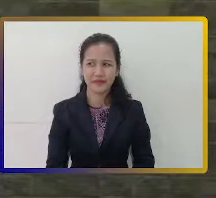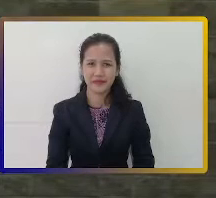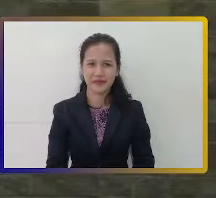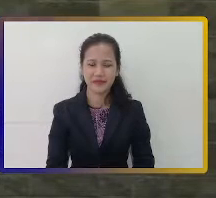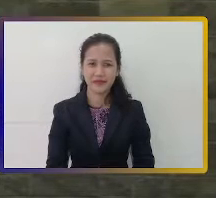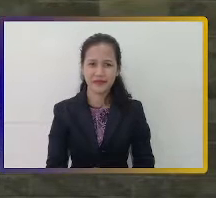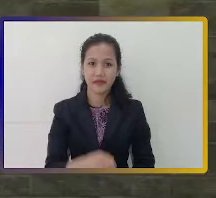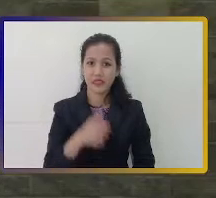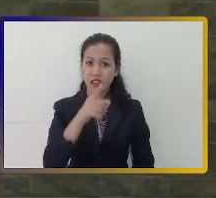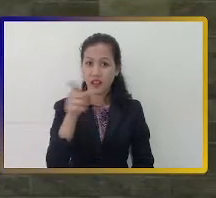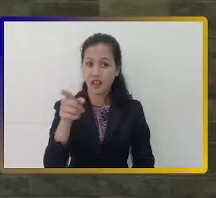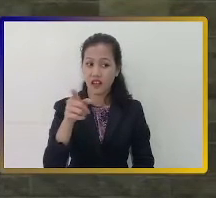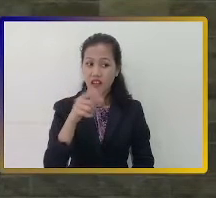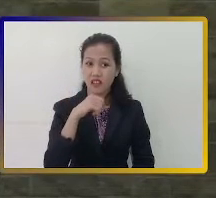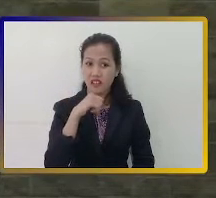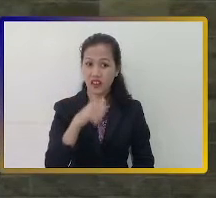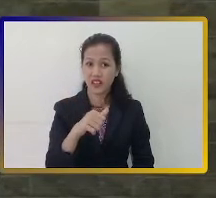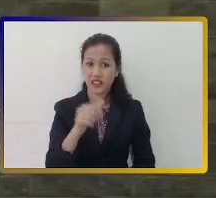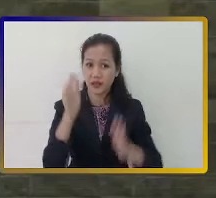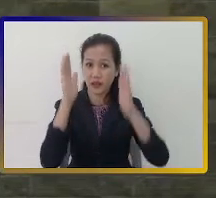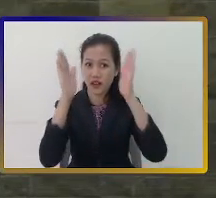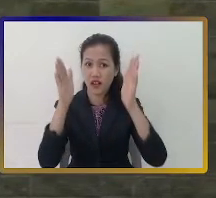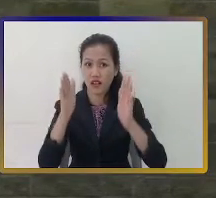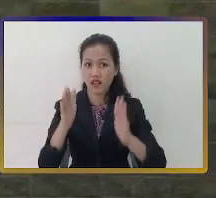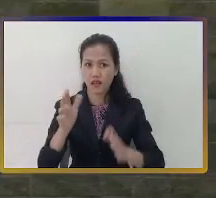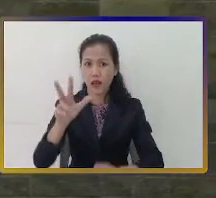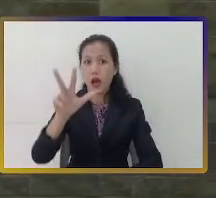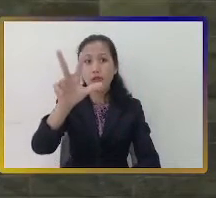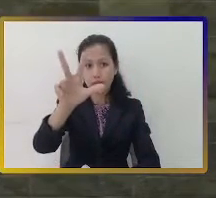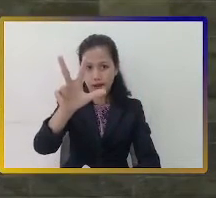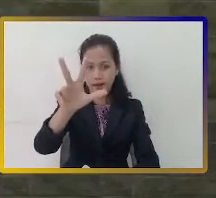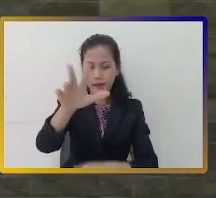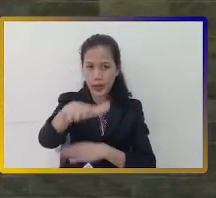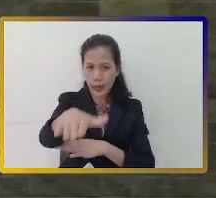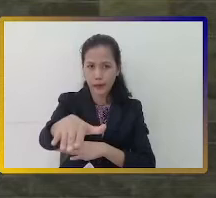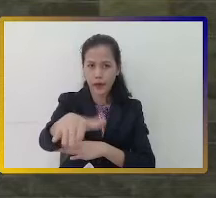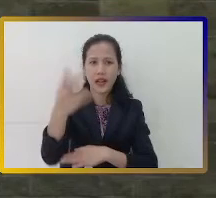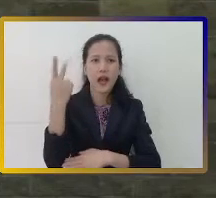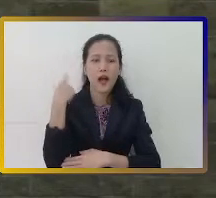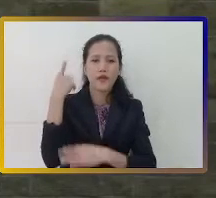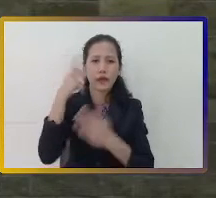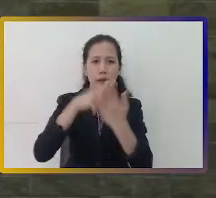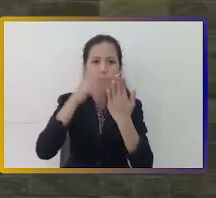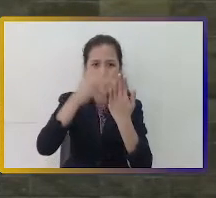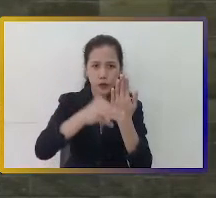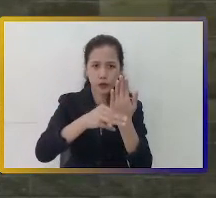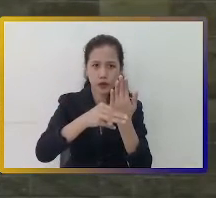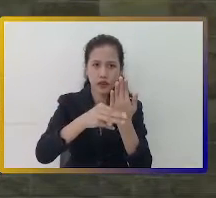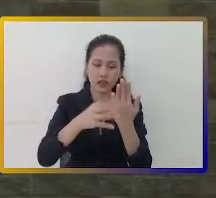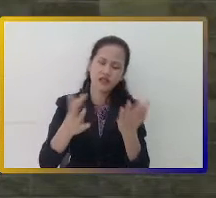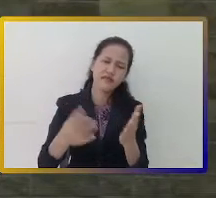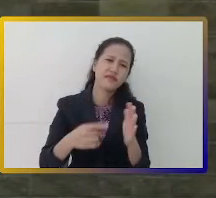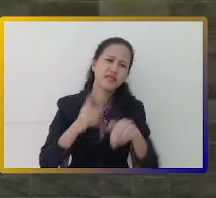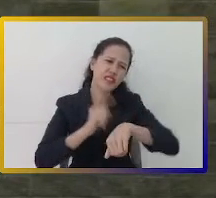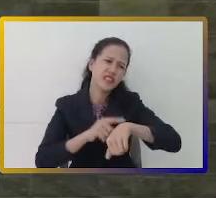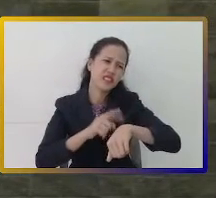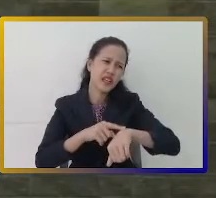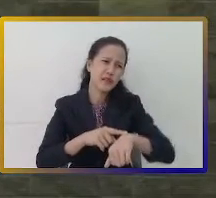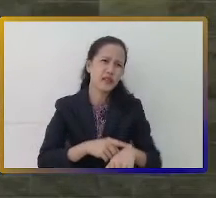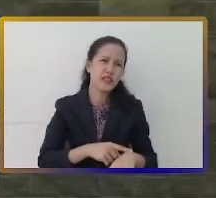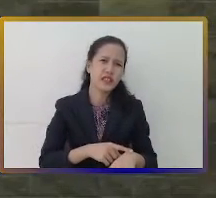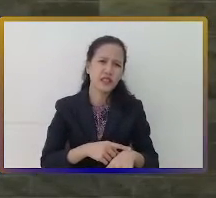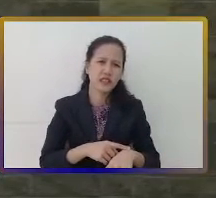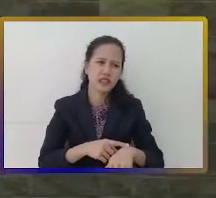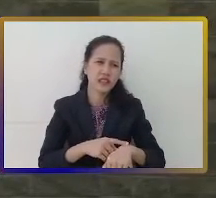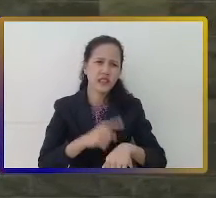Ayaw mo pang makinig. Alas tres ng hapon, may programa. Kung minsan binabypost mo lang eh. Uy, naka-live na sila.